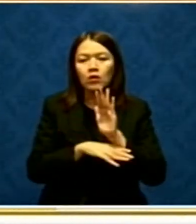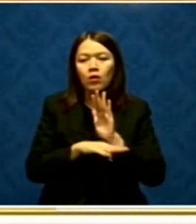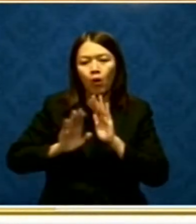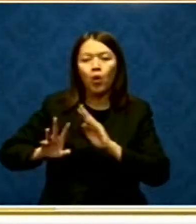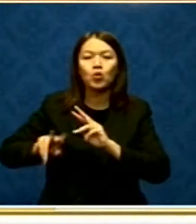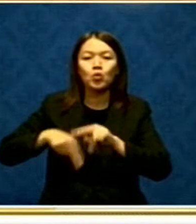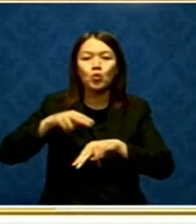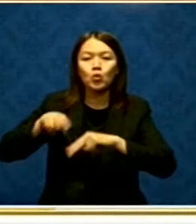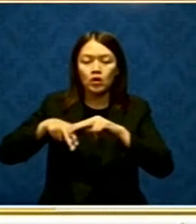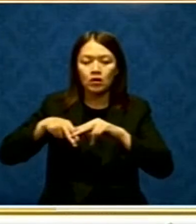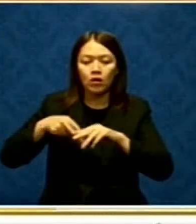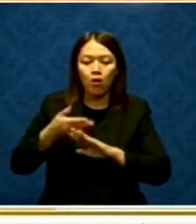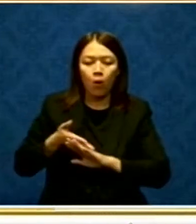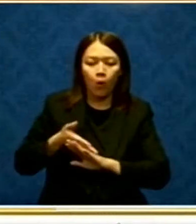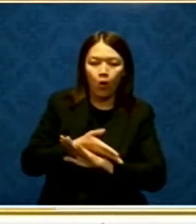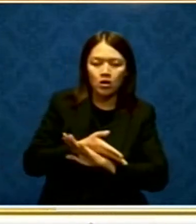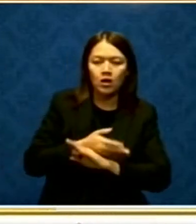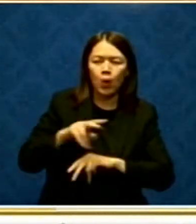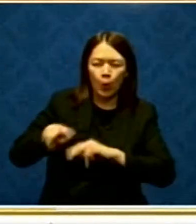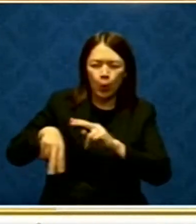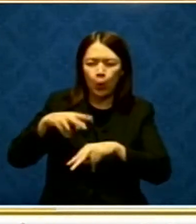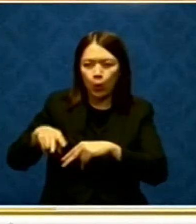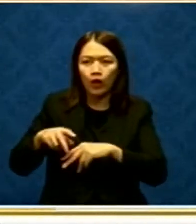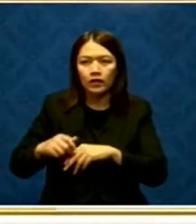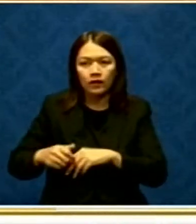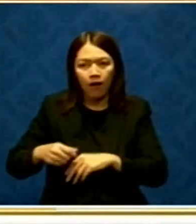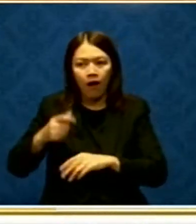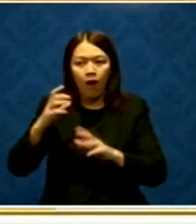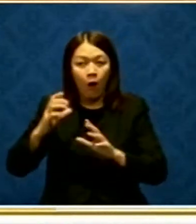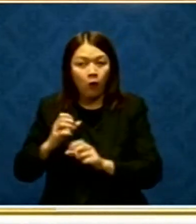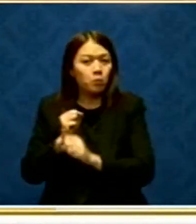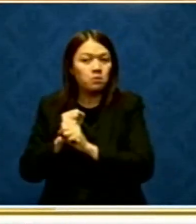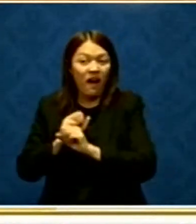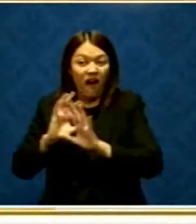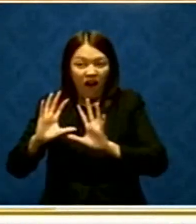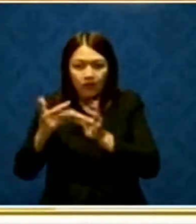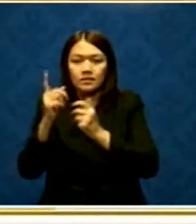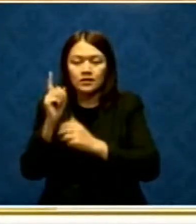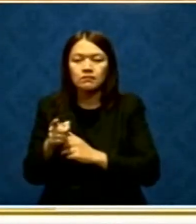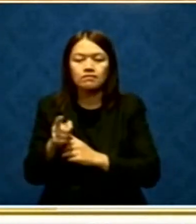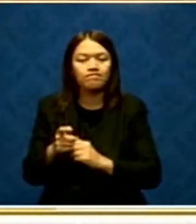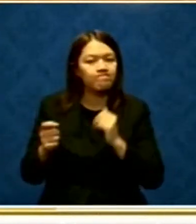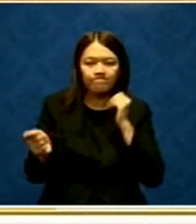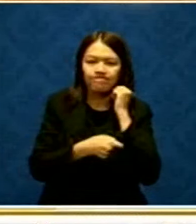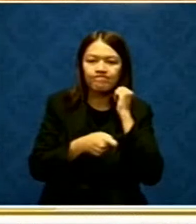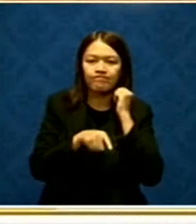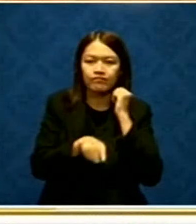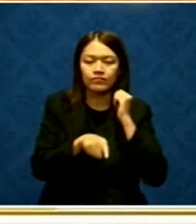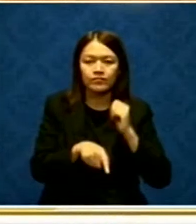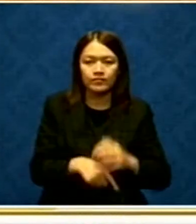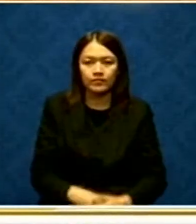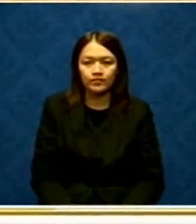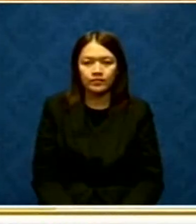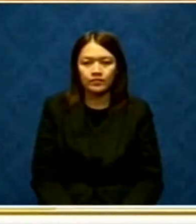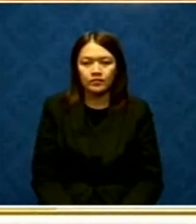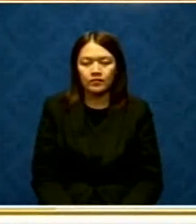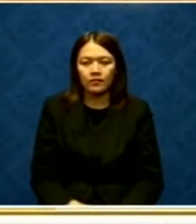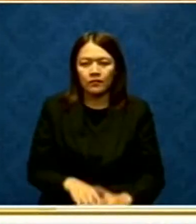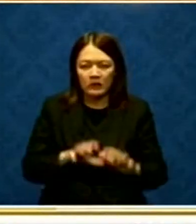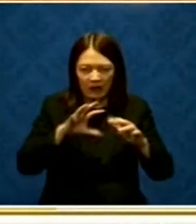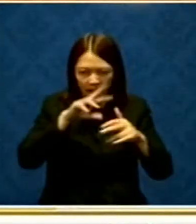าตรวจก่อนที่จะลงโทษคนตรวจสอบให้พบว่าหายจริงแล้วเนี่ยต่อไปก็จะเป็นการหาผู้กระทำ